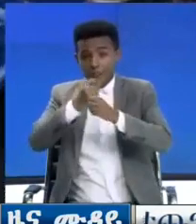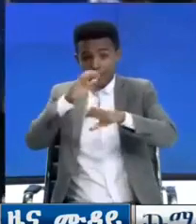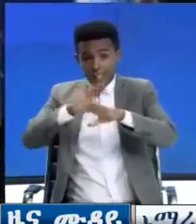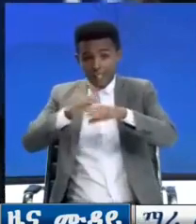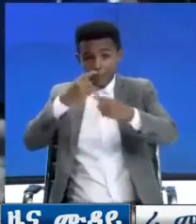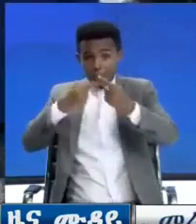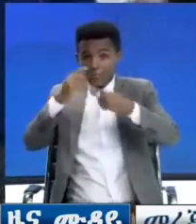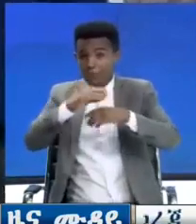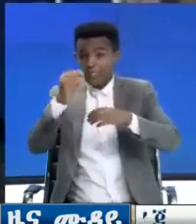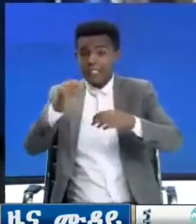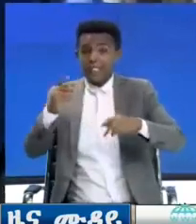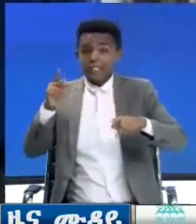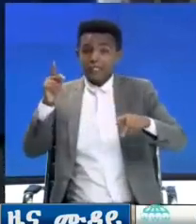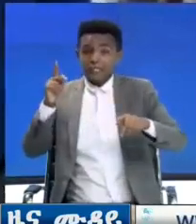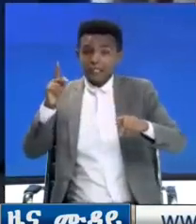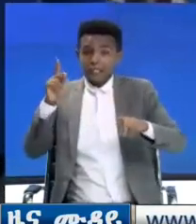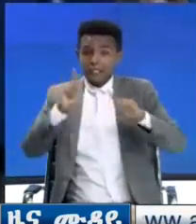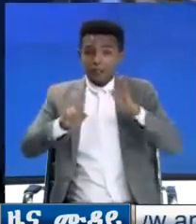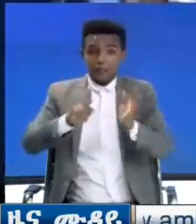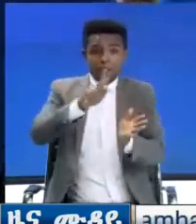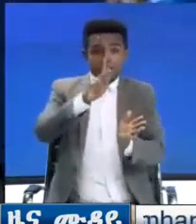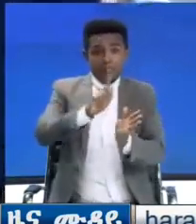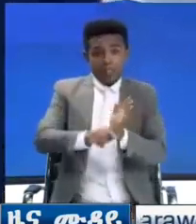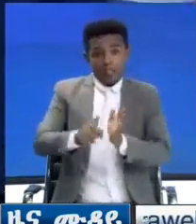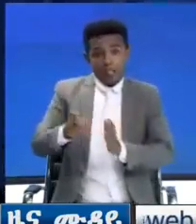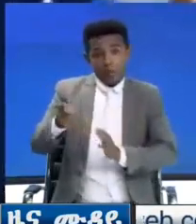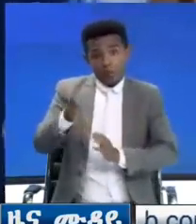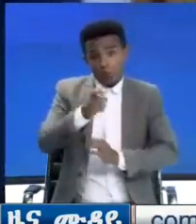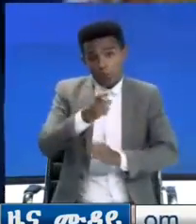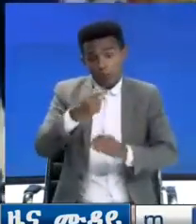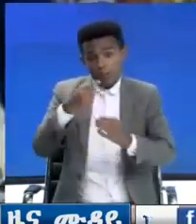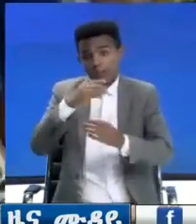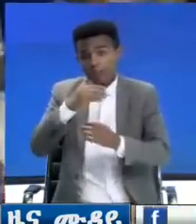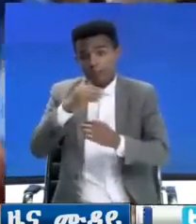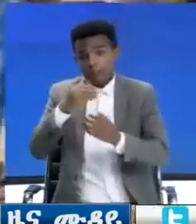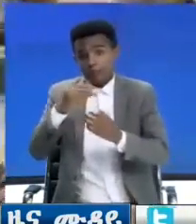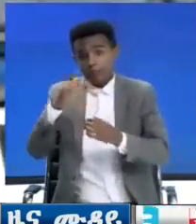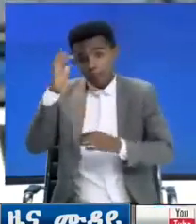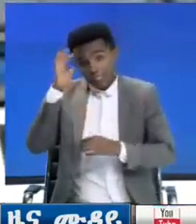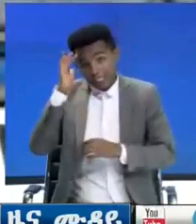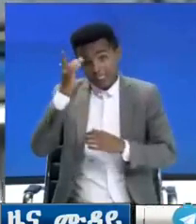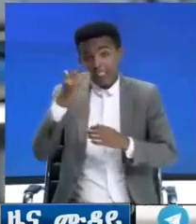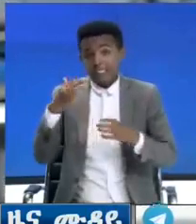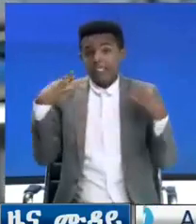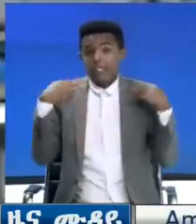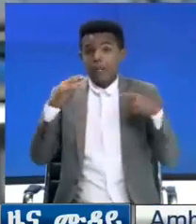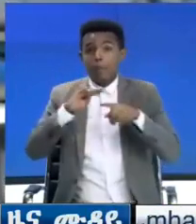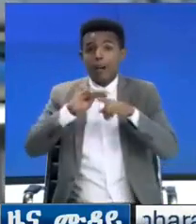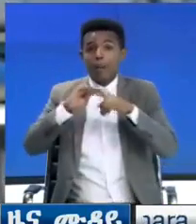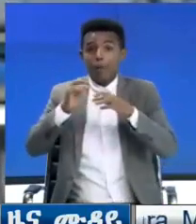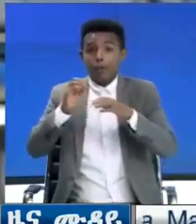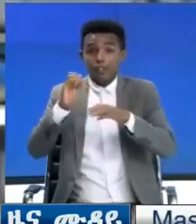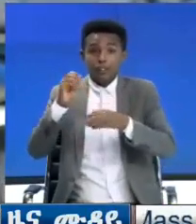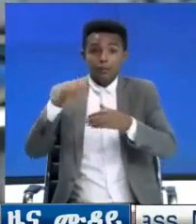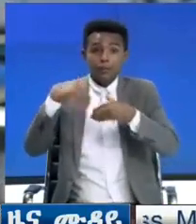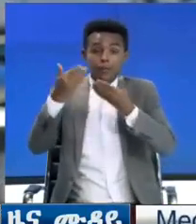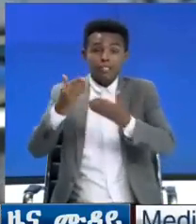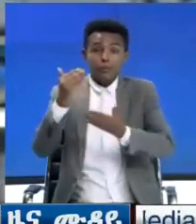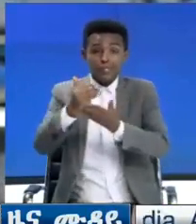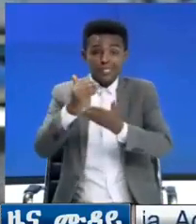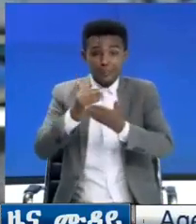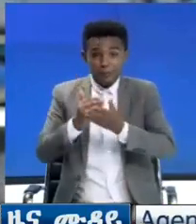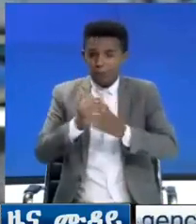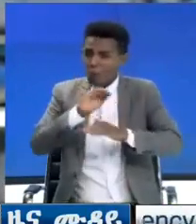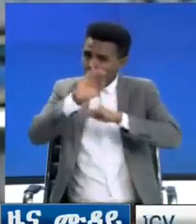ህዝብ ቀሳፊ የሆነን በሽታ የጤና ባለሙያዎች በሚሰጡን መልእክትና ትእዛዝ በሚሰጡን ትምህርት